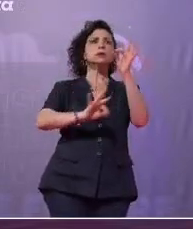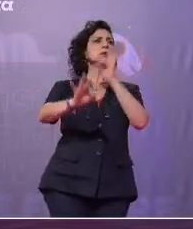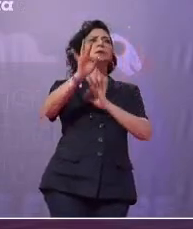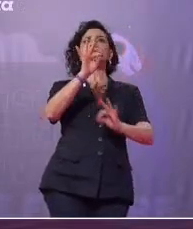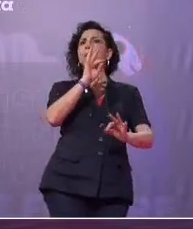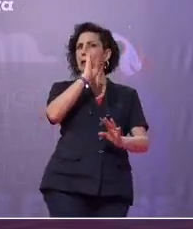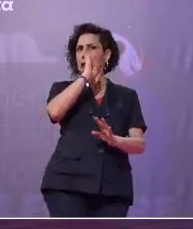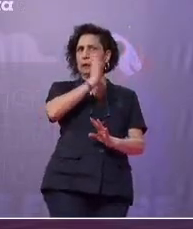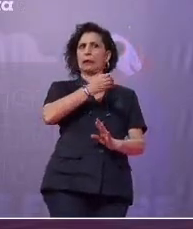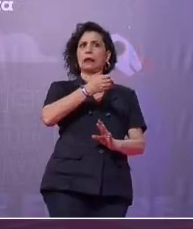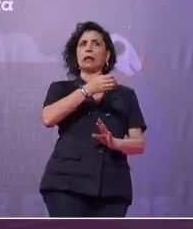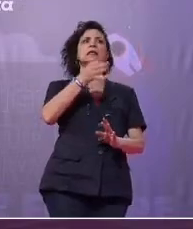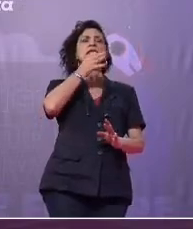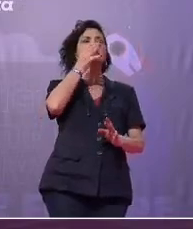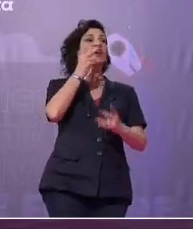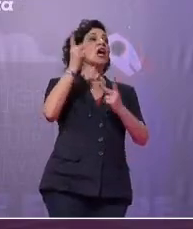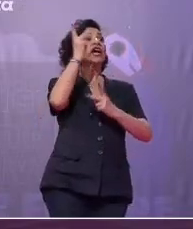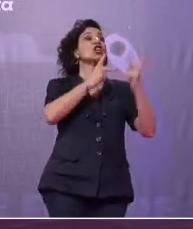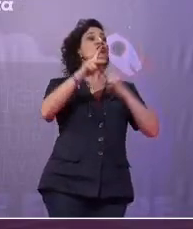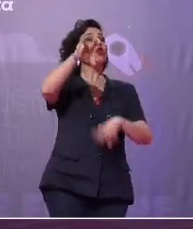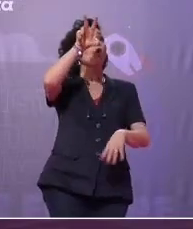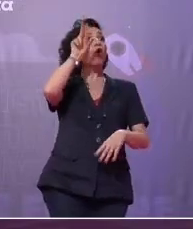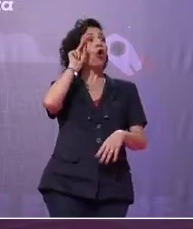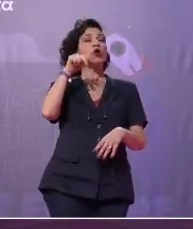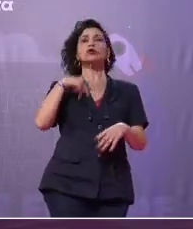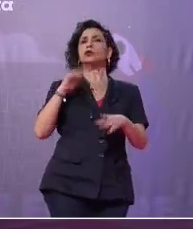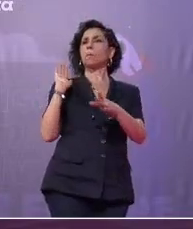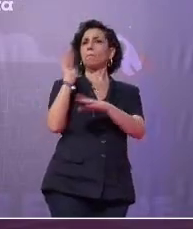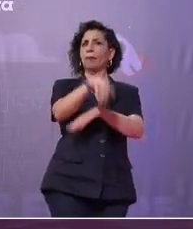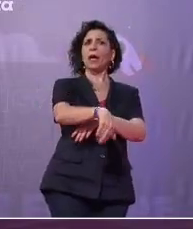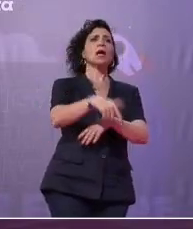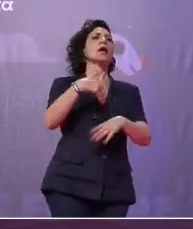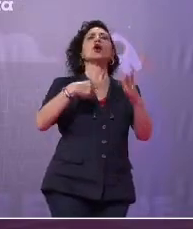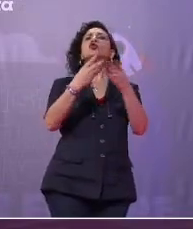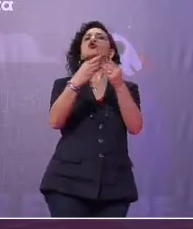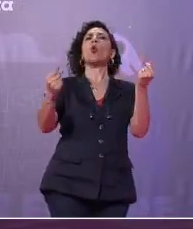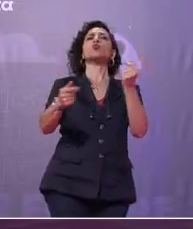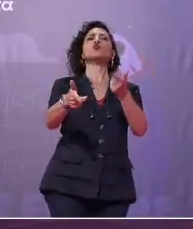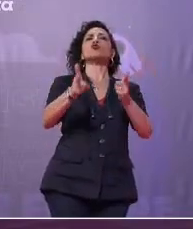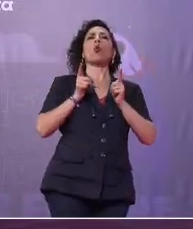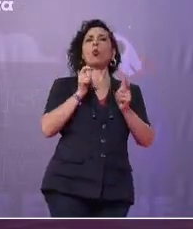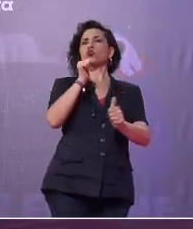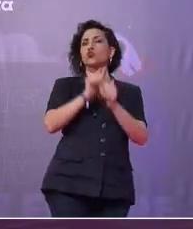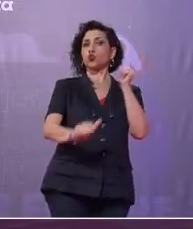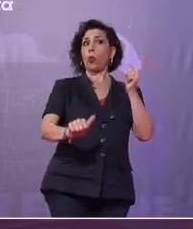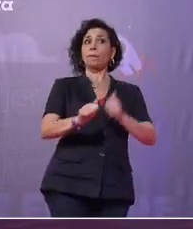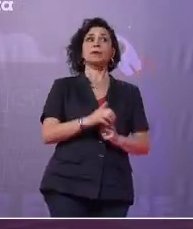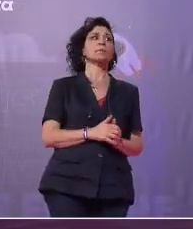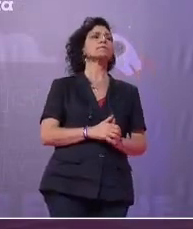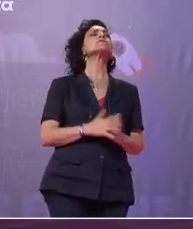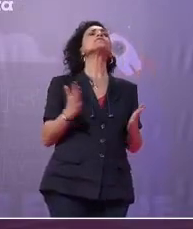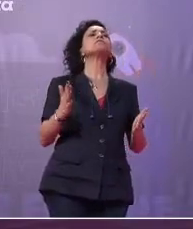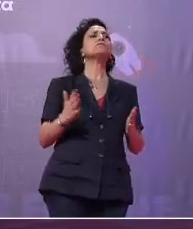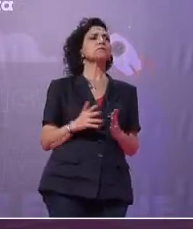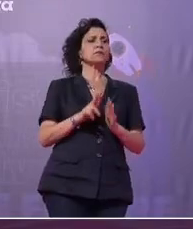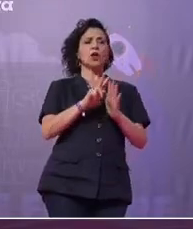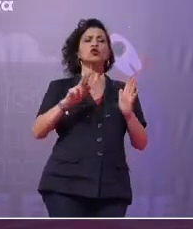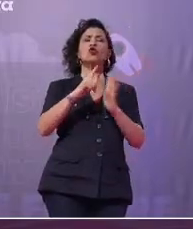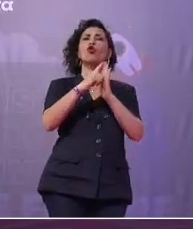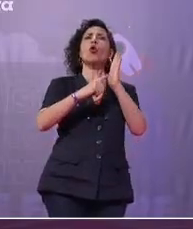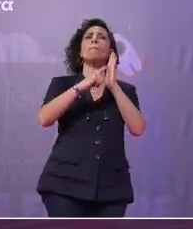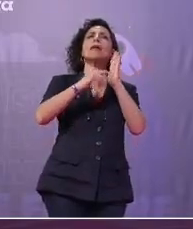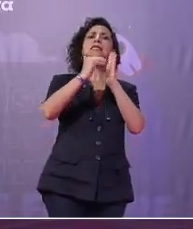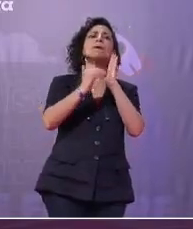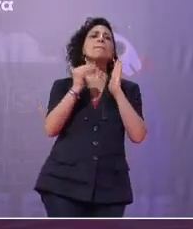parte di ricerca della conoscenza e ho subito la soluzione cosa succederà tra altri 18 mesi in questa